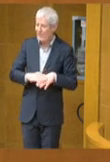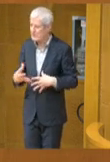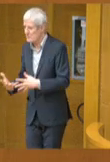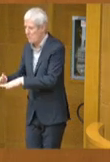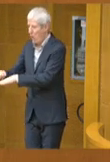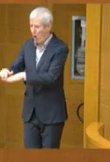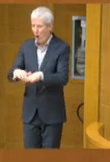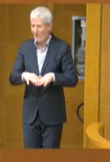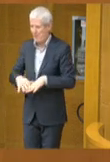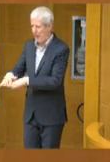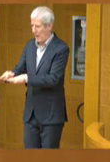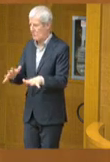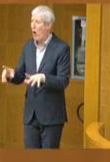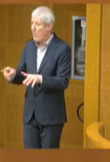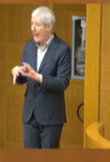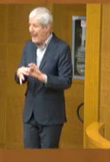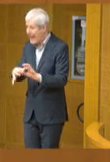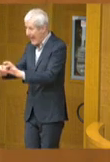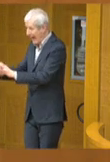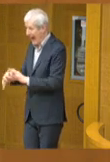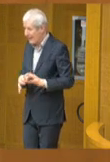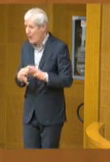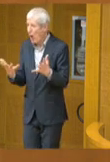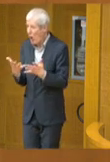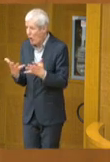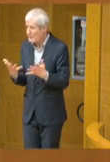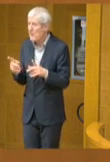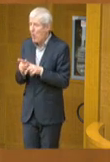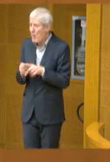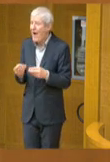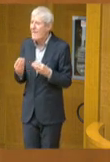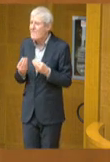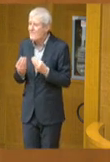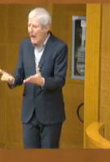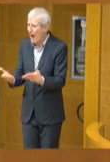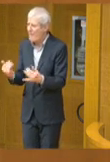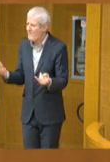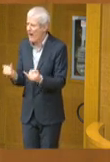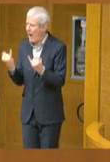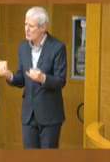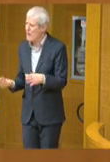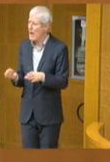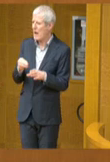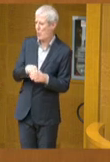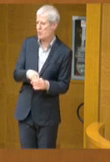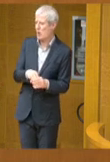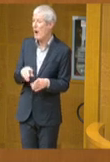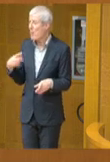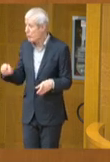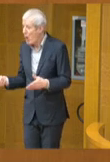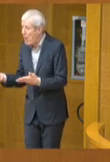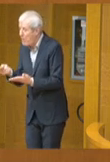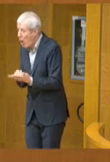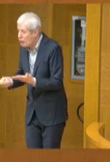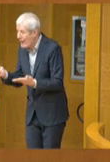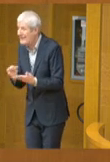legati a fattori che possono in qualche modo facilitare l'inclusione, ma sono progetti che partono dall'osservazione che